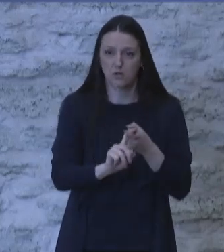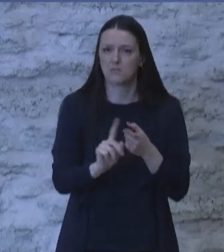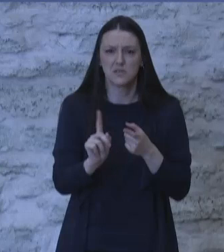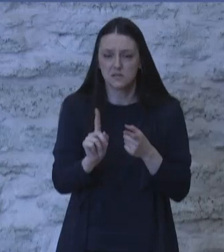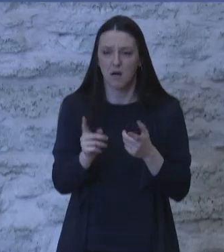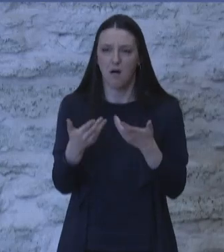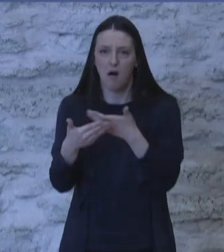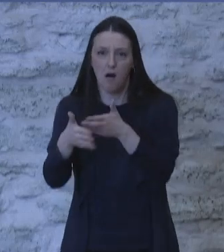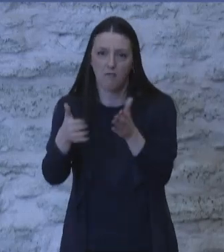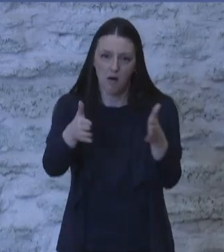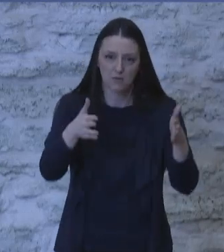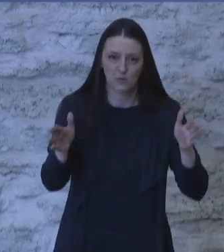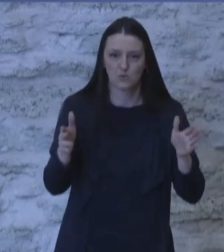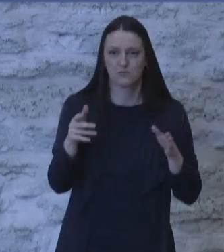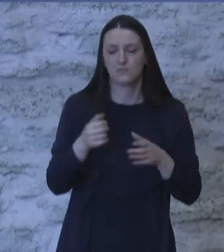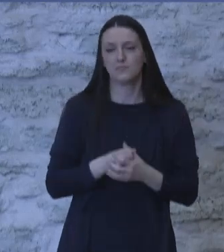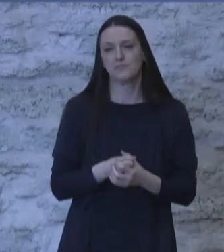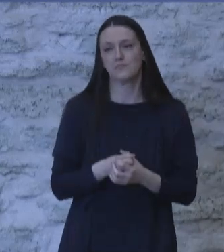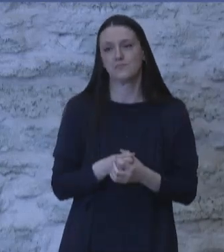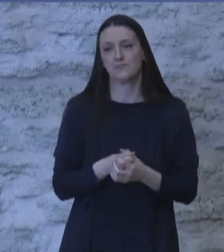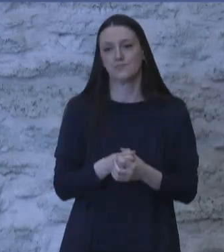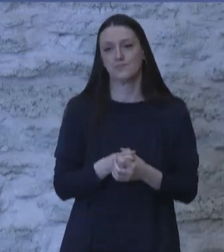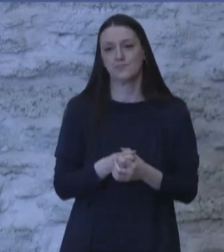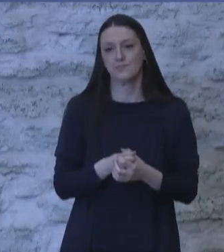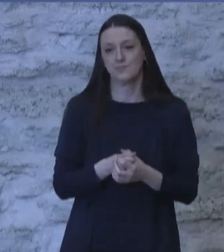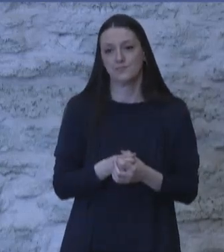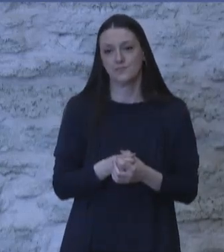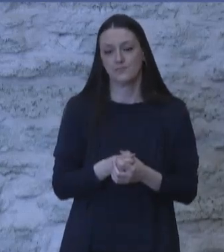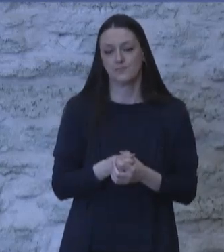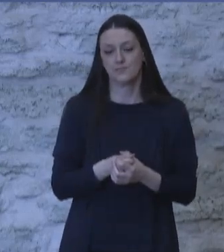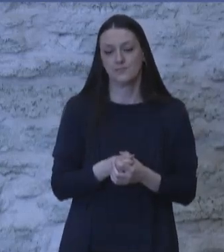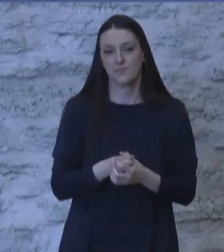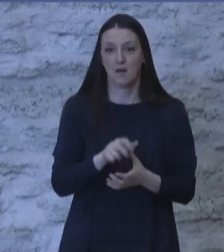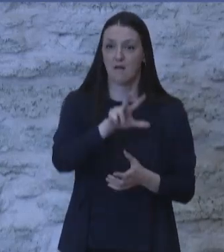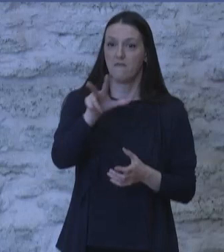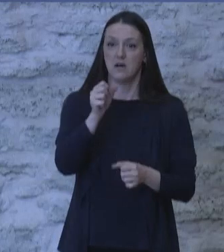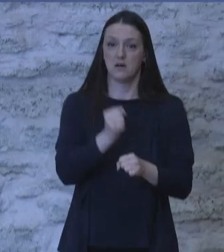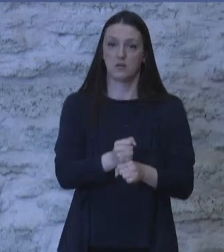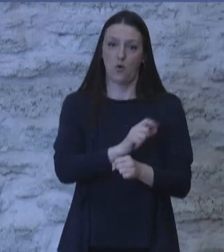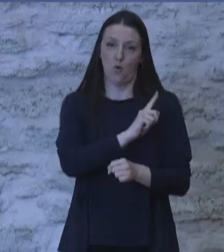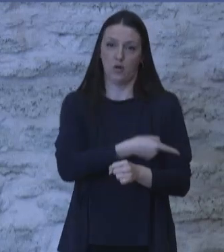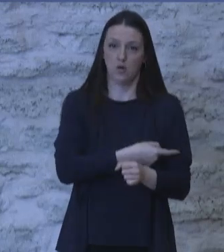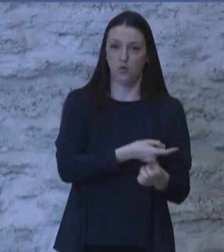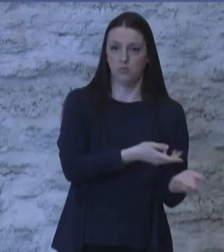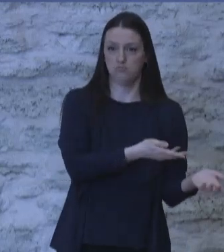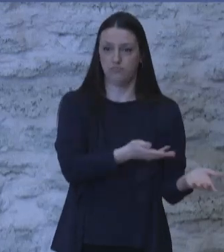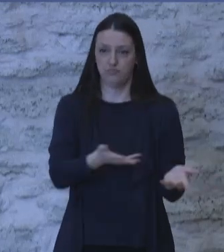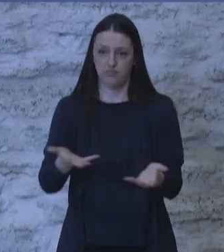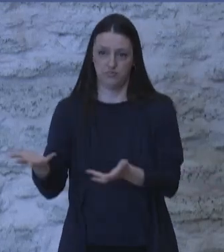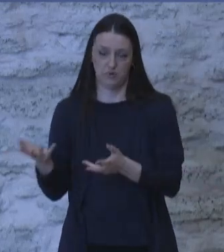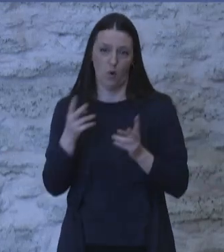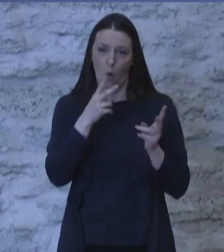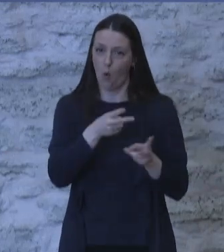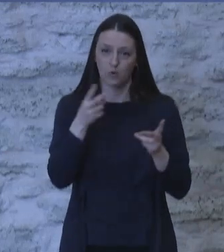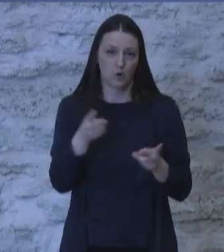võõrtööjõu, võõraste inimeste kontrollimatu